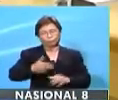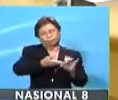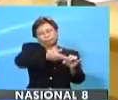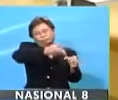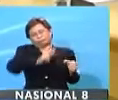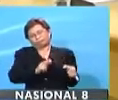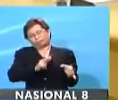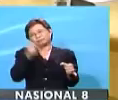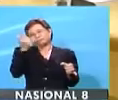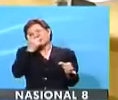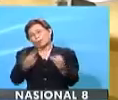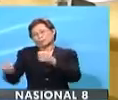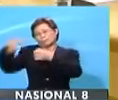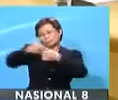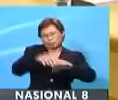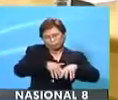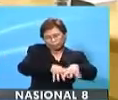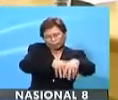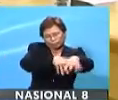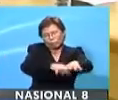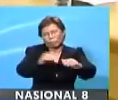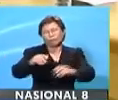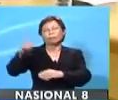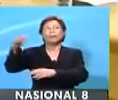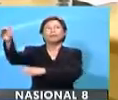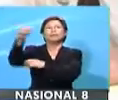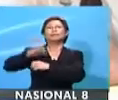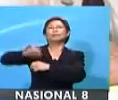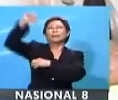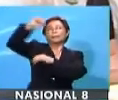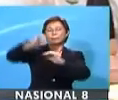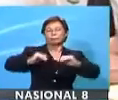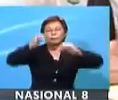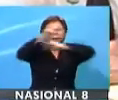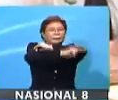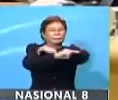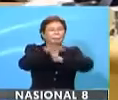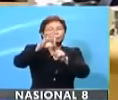diri daripada menyertai perbarisan kemerdekaan peringkat negeri kali ini.